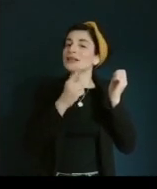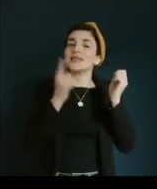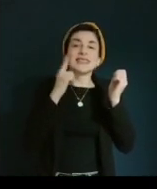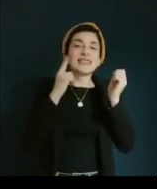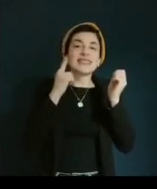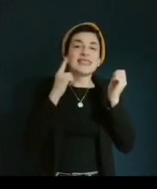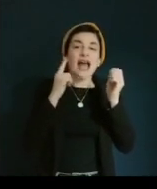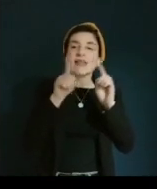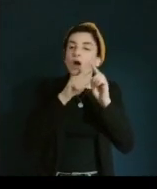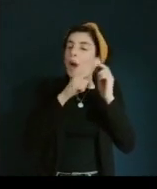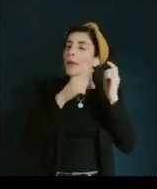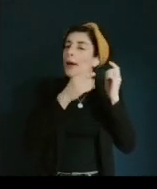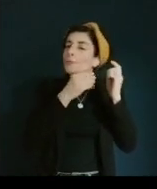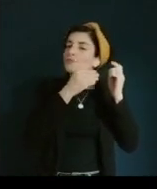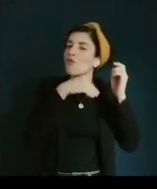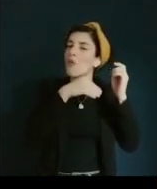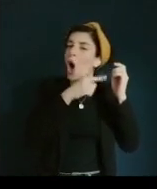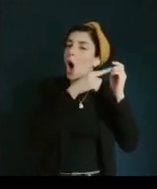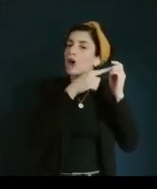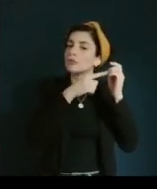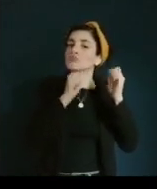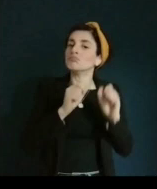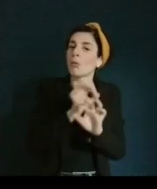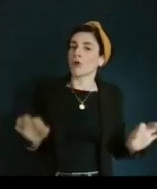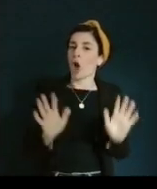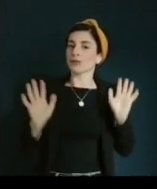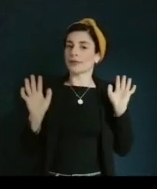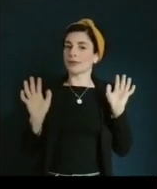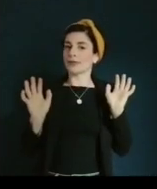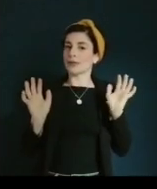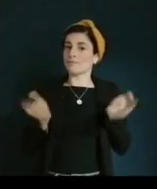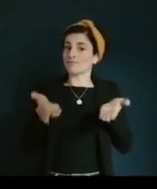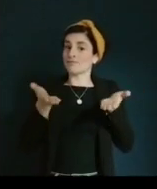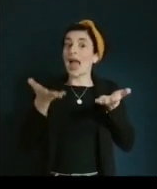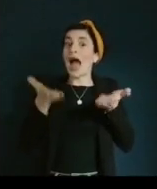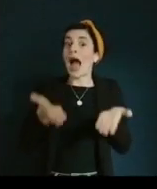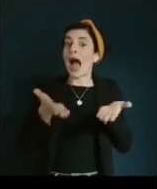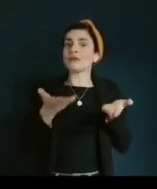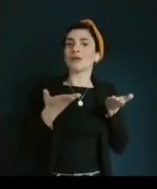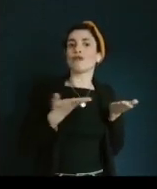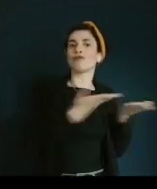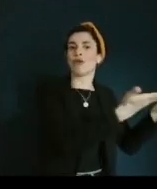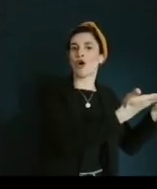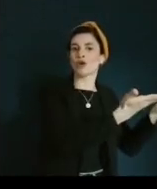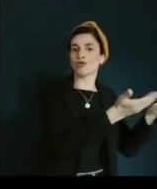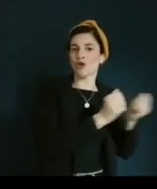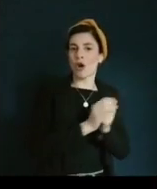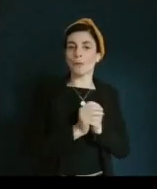sensazione abbastanza di vuoto, dovrebbero essere pronti. E adesso dritti in